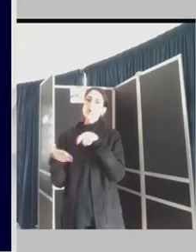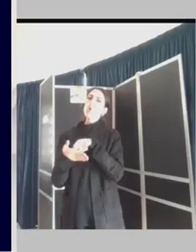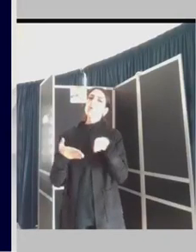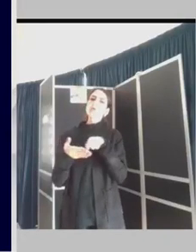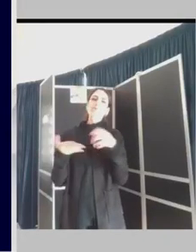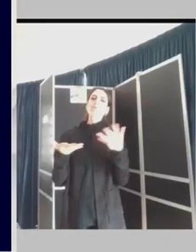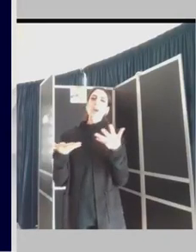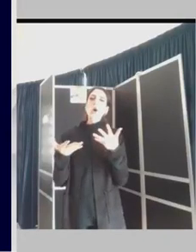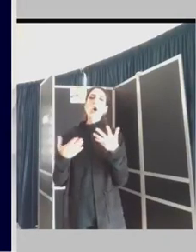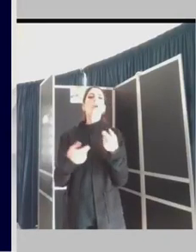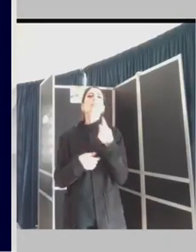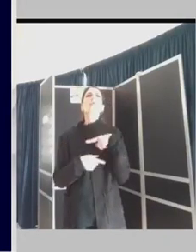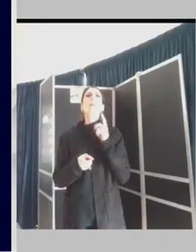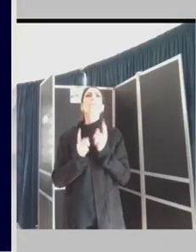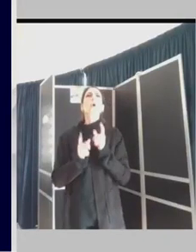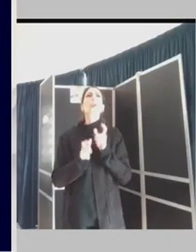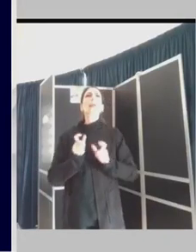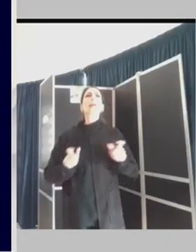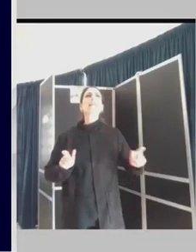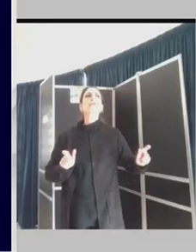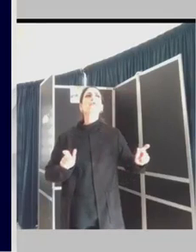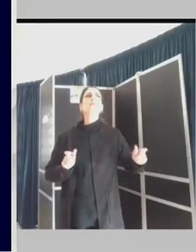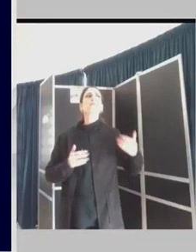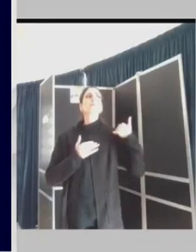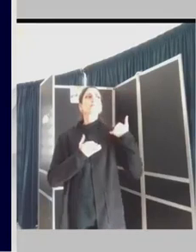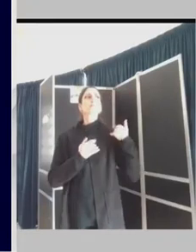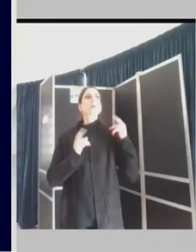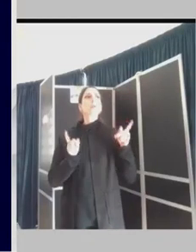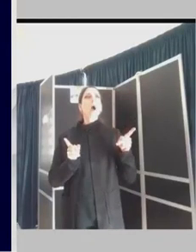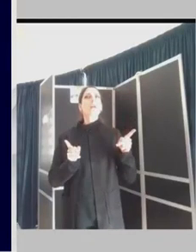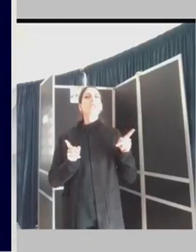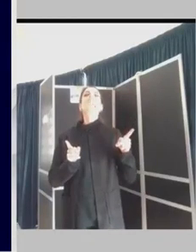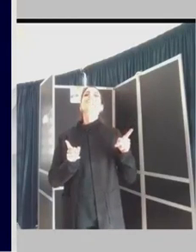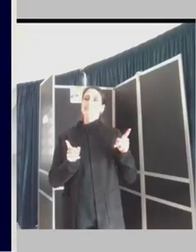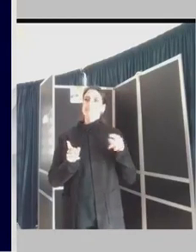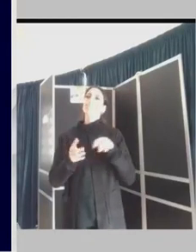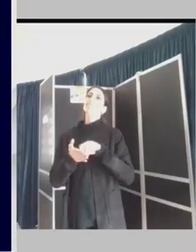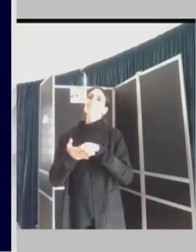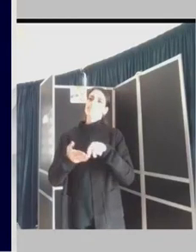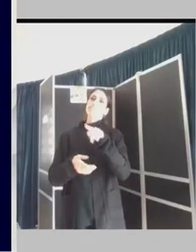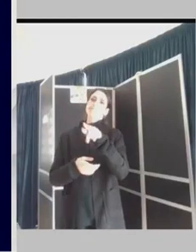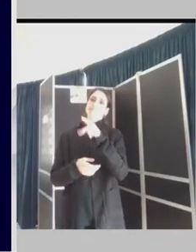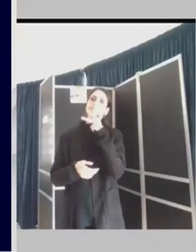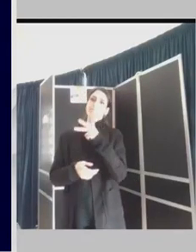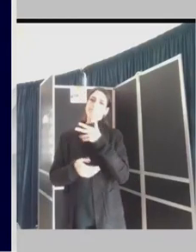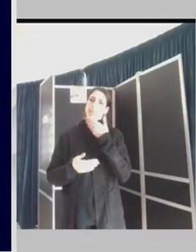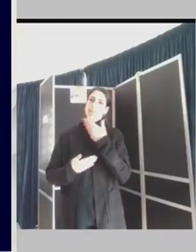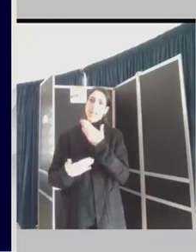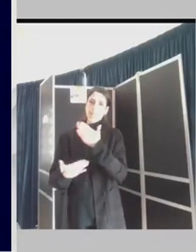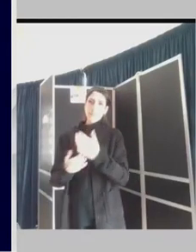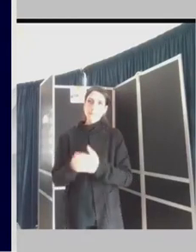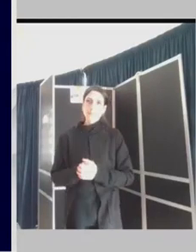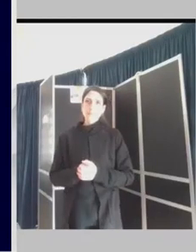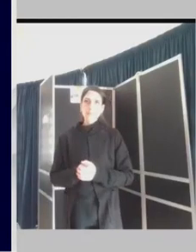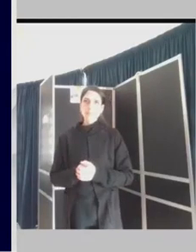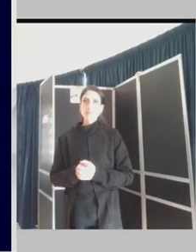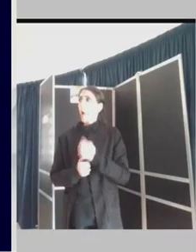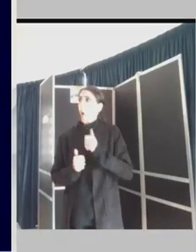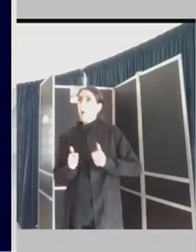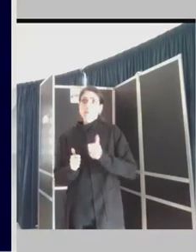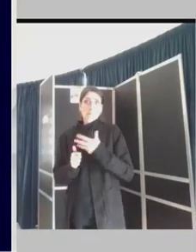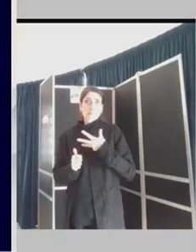politici che però abbiamo tutti una storia, uno storico, no? E quindi per quello che è il mio storico posso raccontare qualche